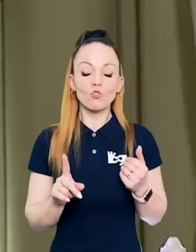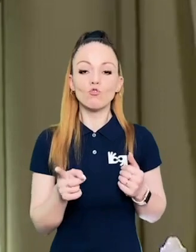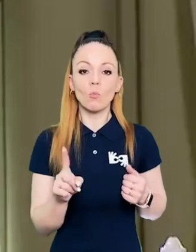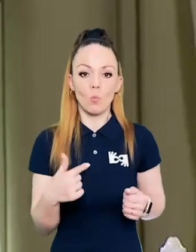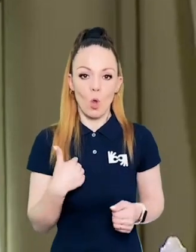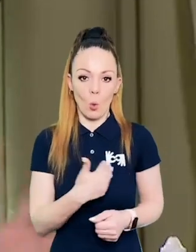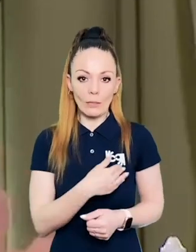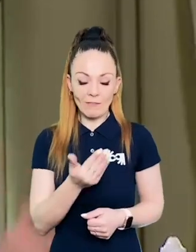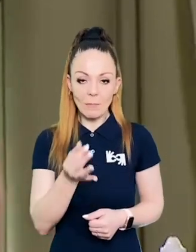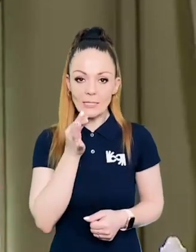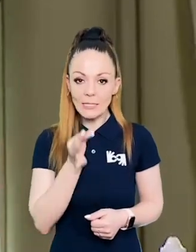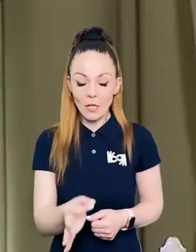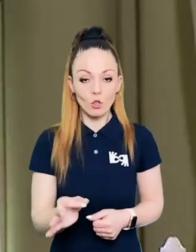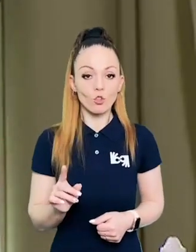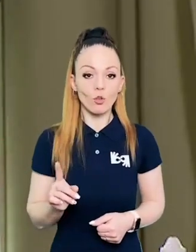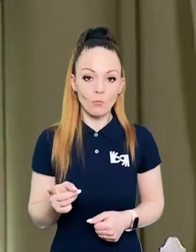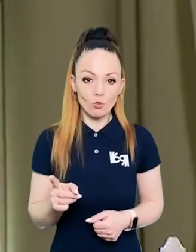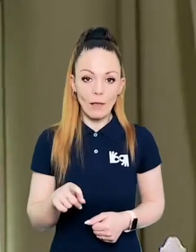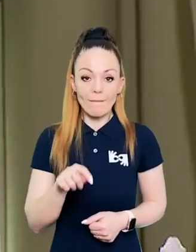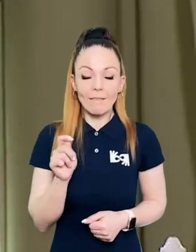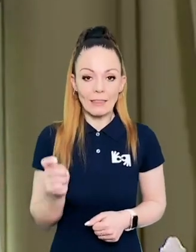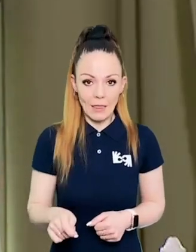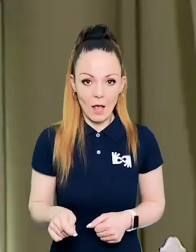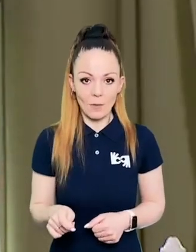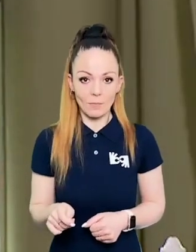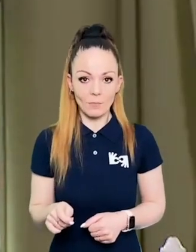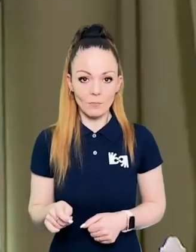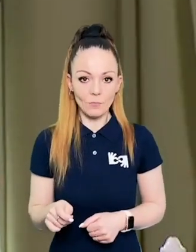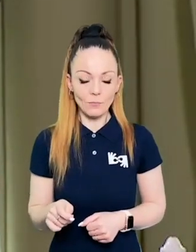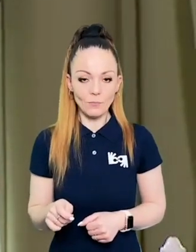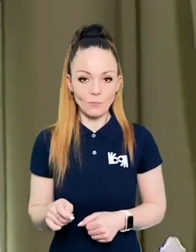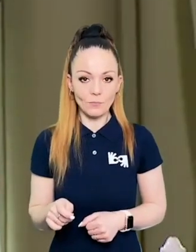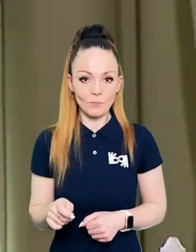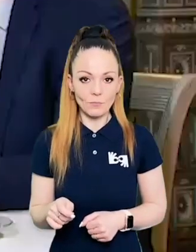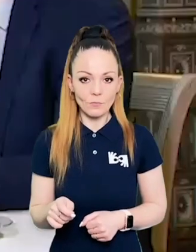програти. Чому я хотів вам сказати? Тому що війна